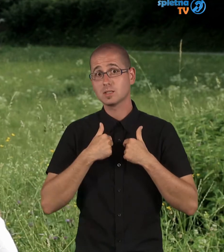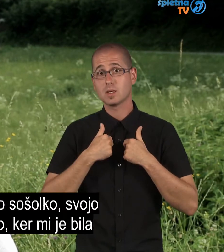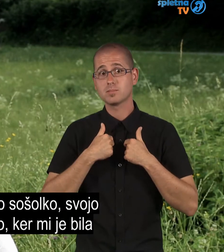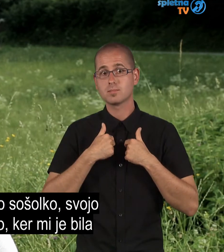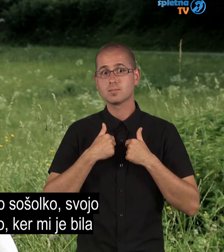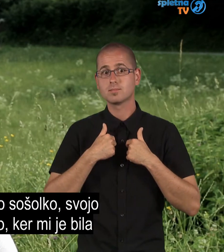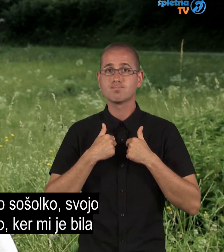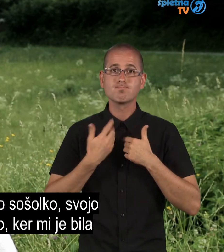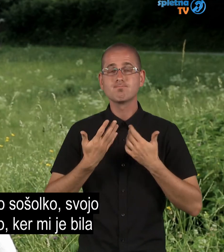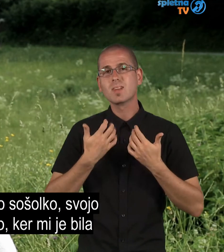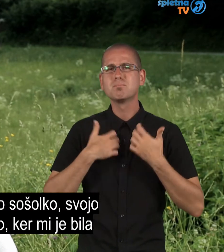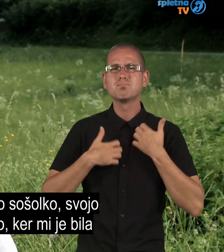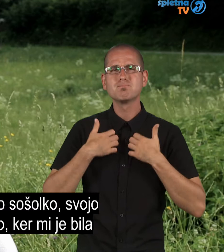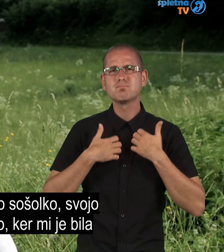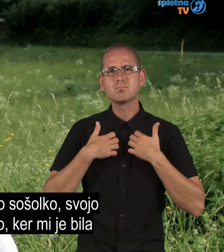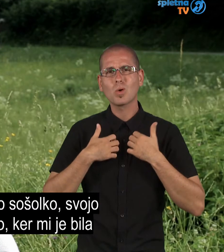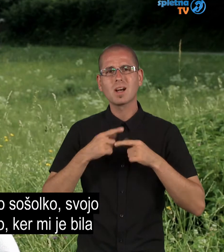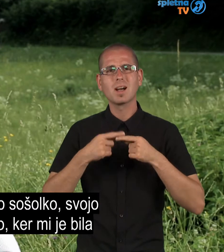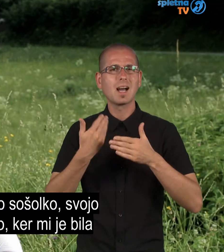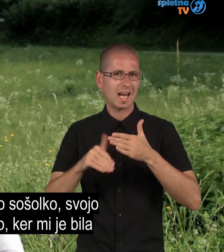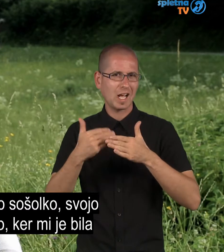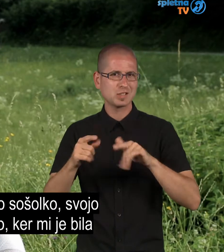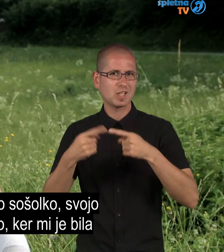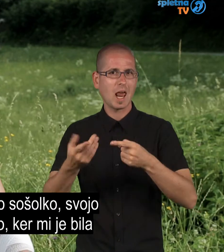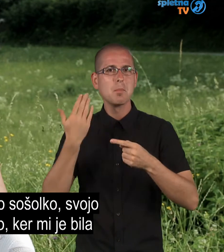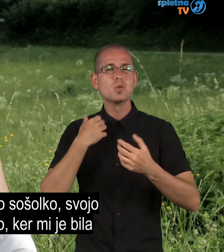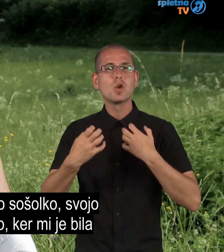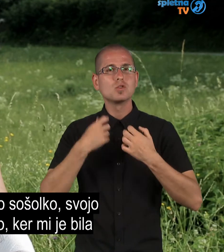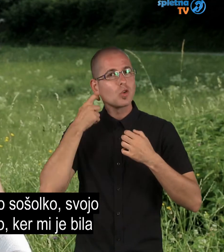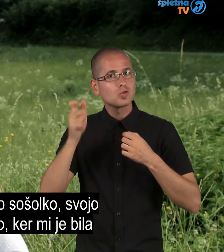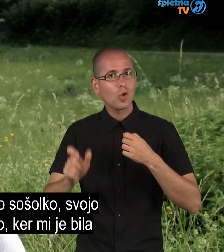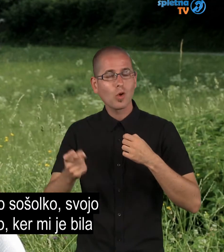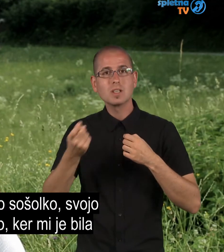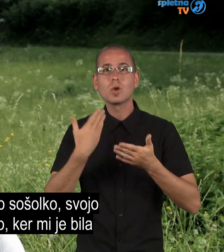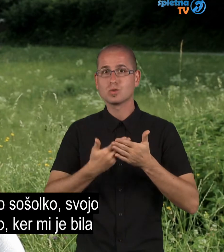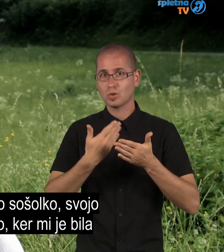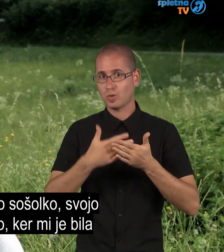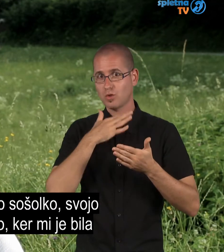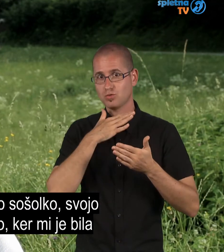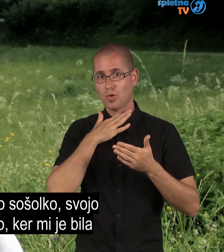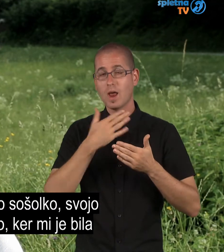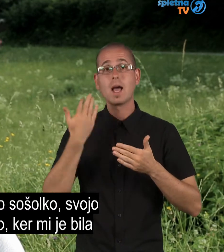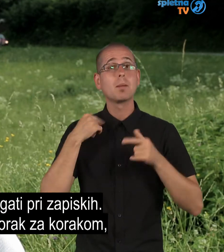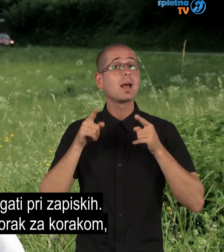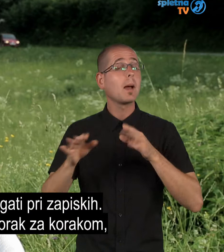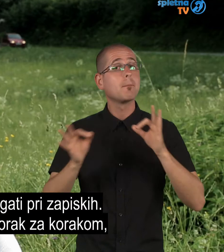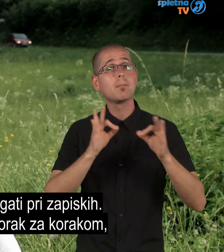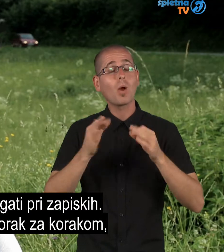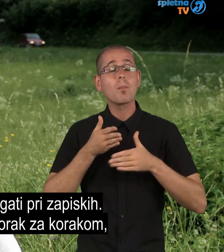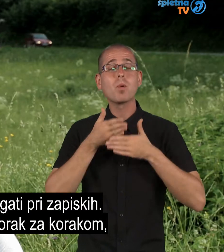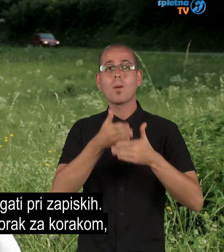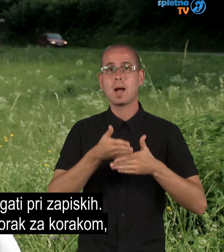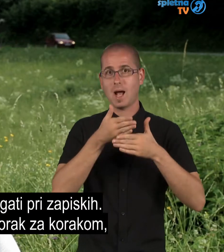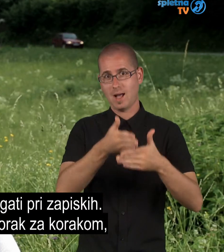sem ne pogrešala bivšo sošolko oziroma najboljšo sošolko iz osnovne šole, ki mi je bila ta